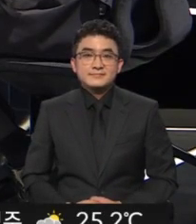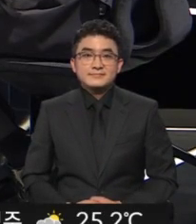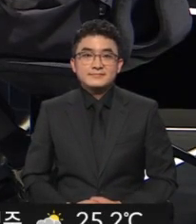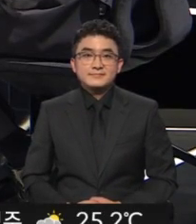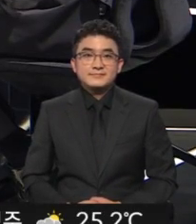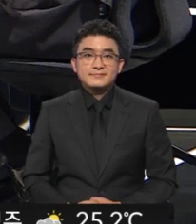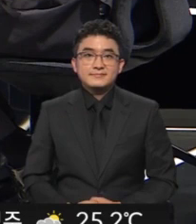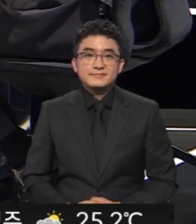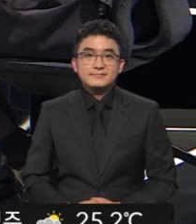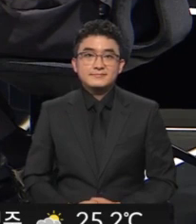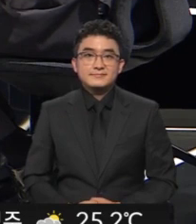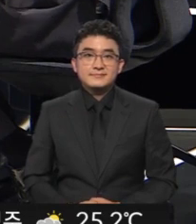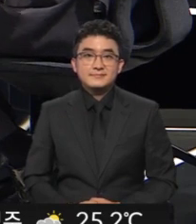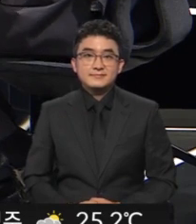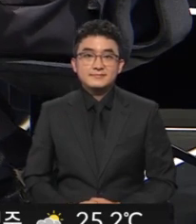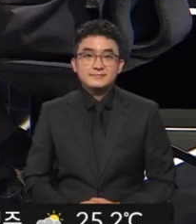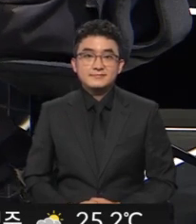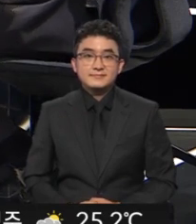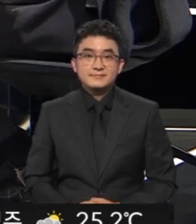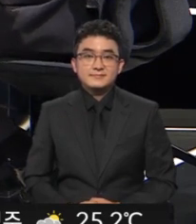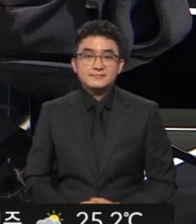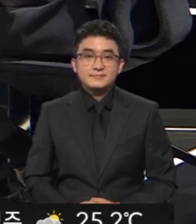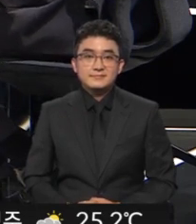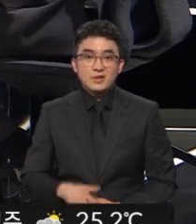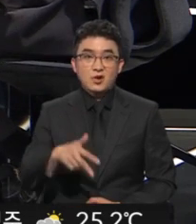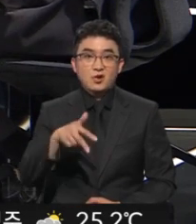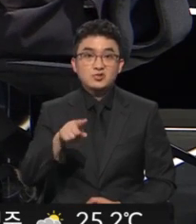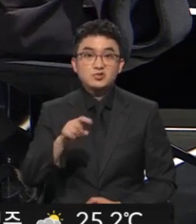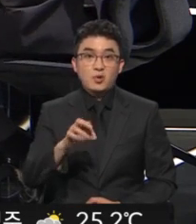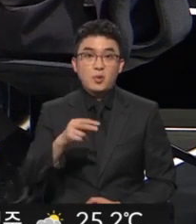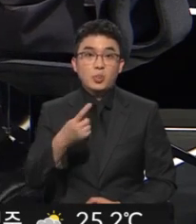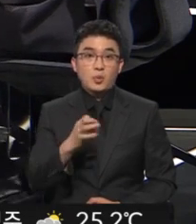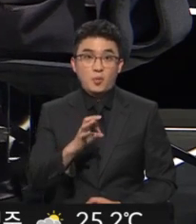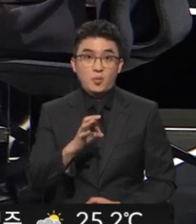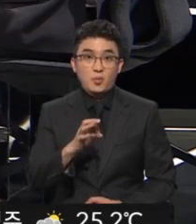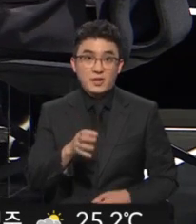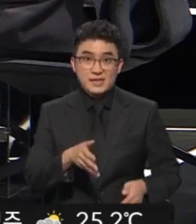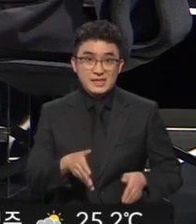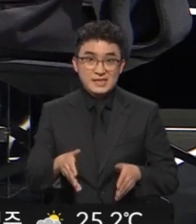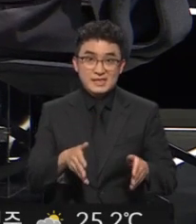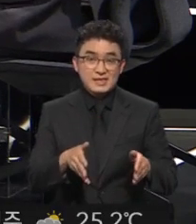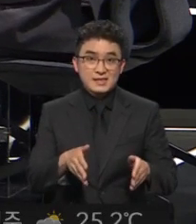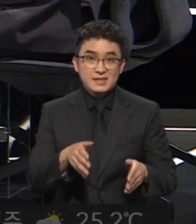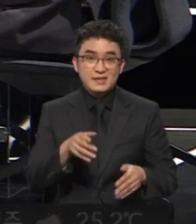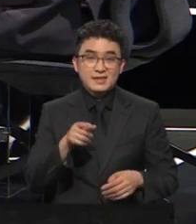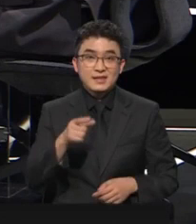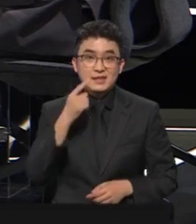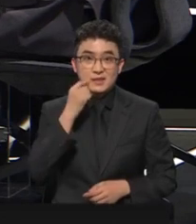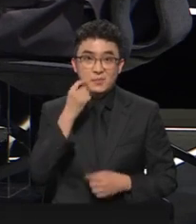예 정동길 일본 순사 옷 유효기 잠깐 해볼까요